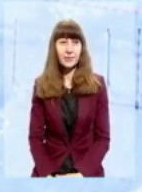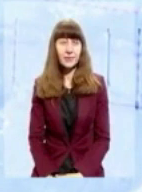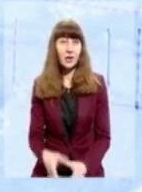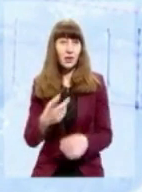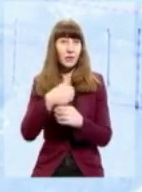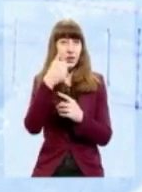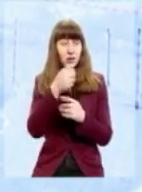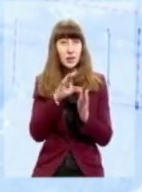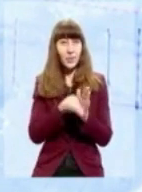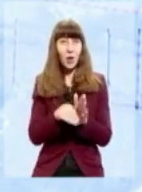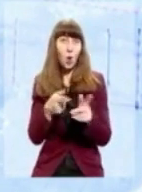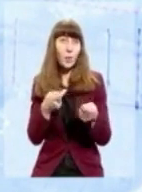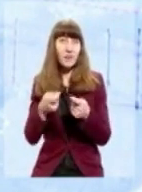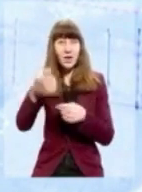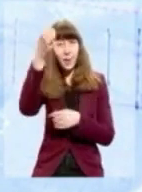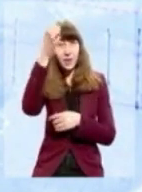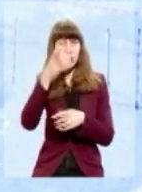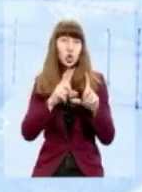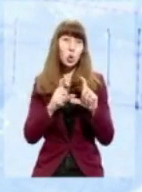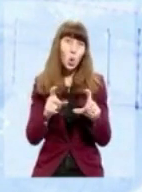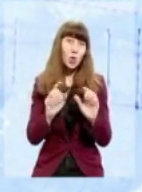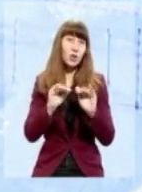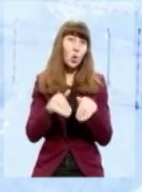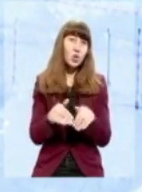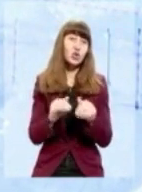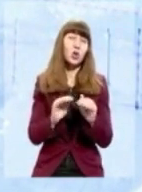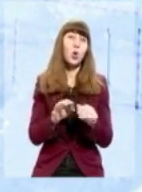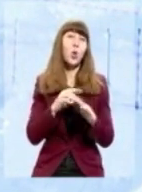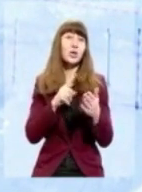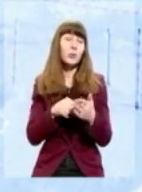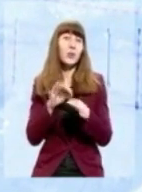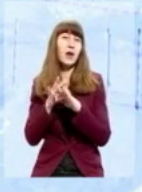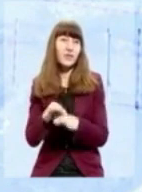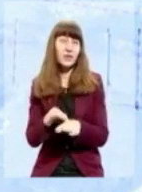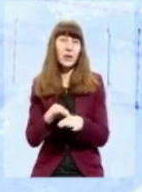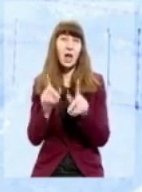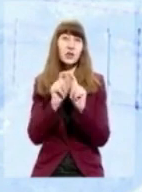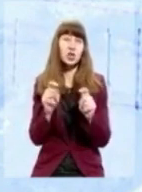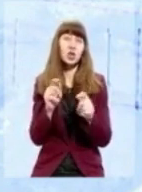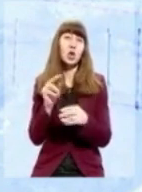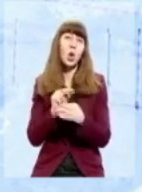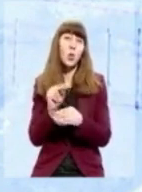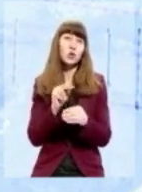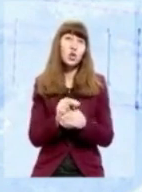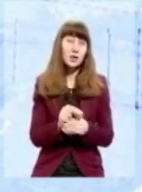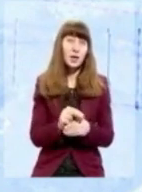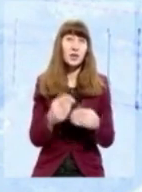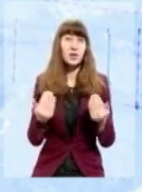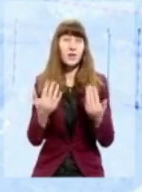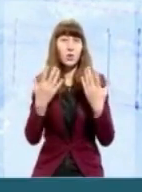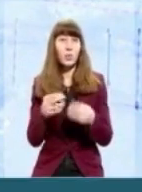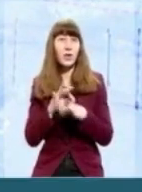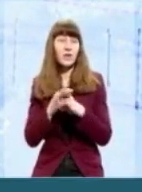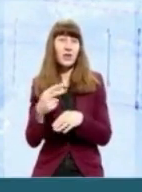В этом году совместно с управлением образования в школах и колледжах города мы провели интерактивные открытые уроки. На сегодняшний день мы